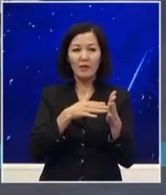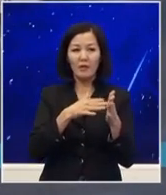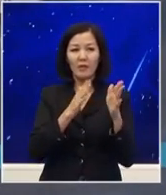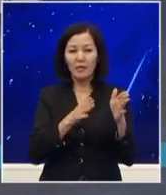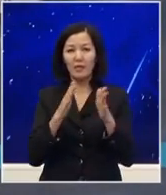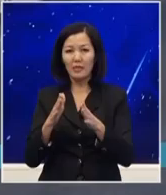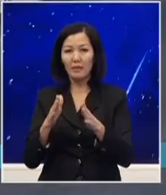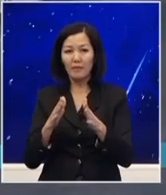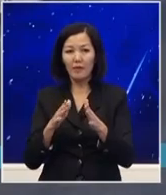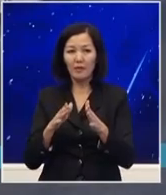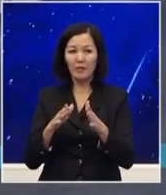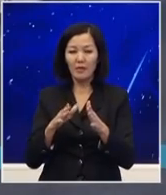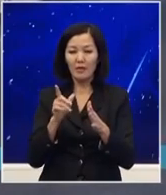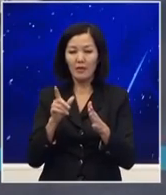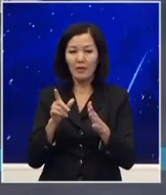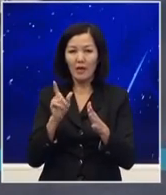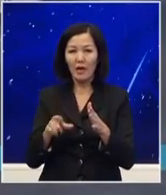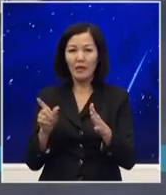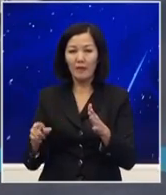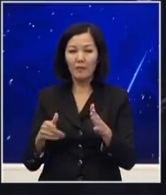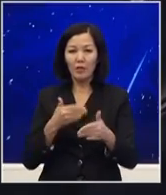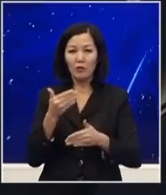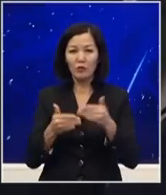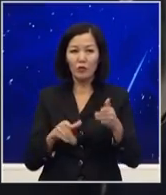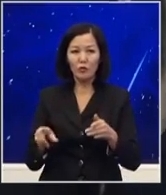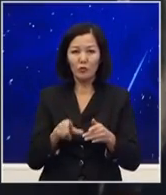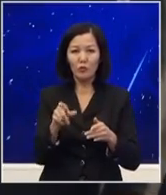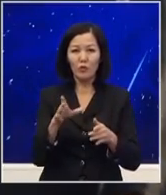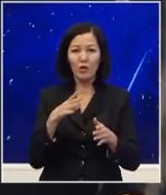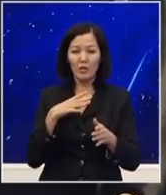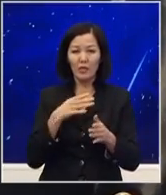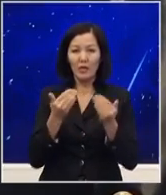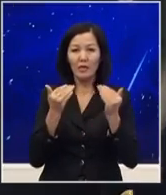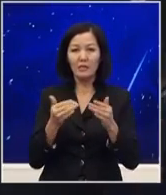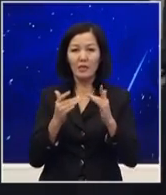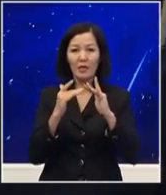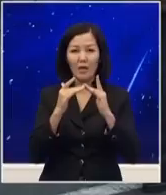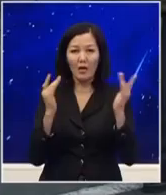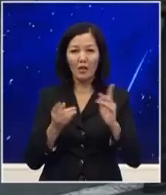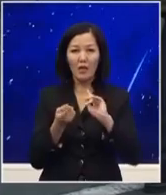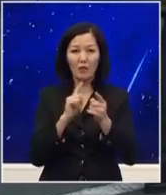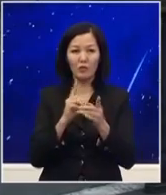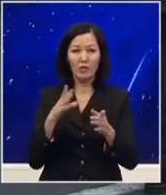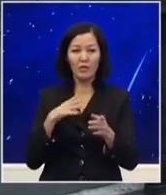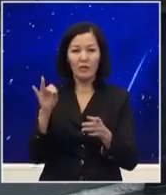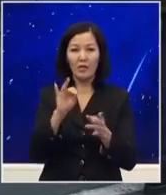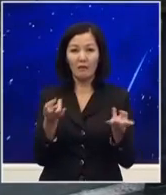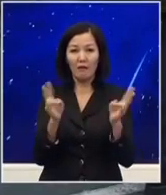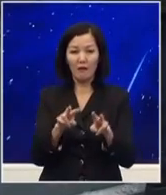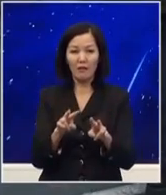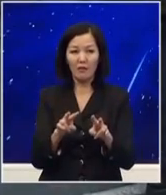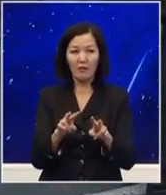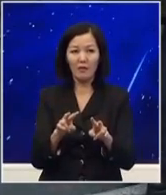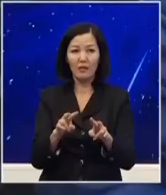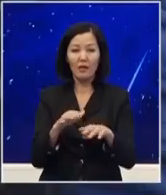жерден тротуар жасап былай, е, қалсын, қандай болғаны, қазір қандай кереметін ол. Құдайға шүкір. Бәрі